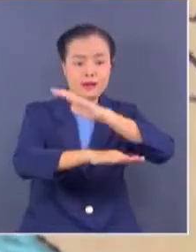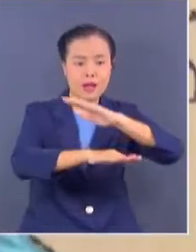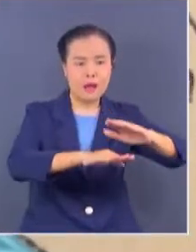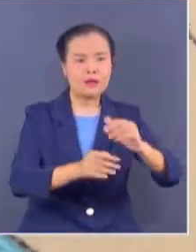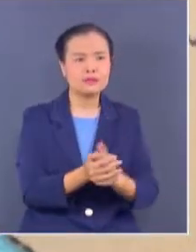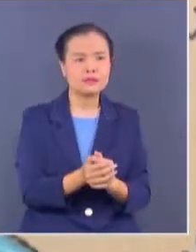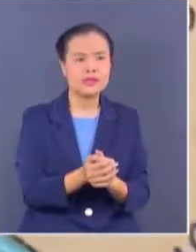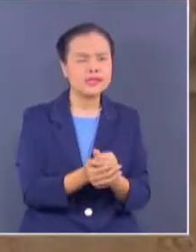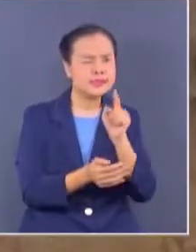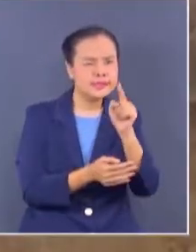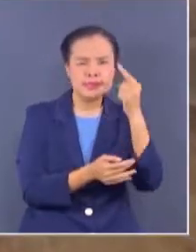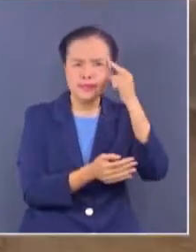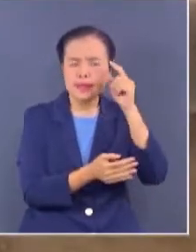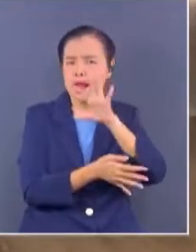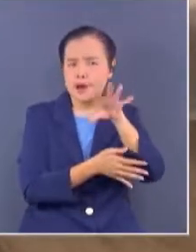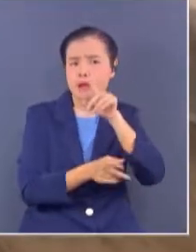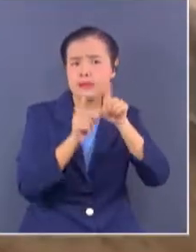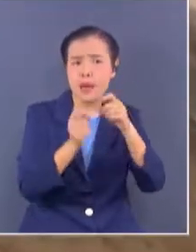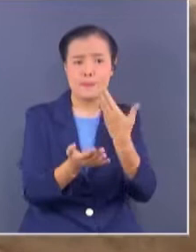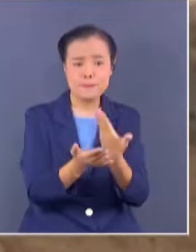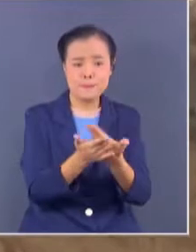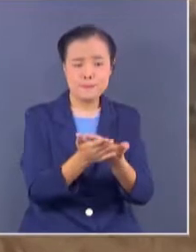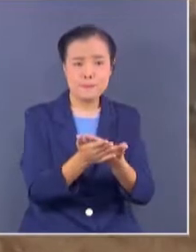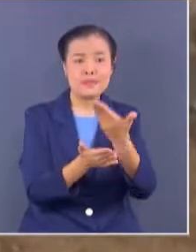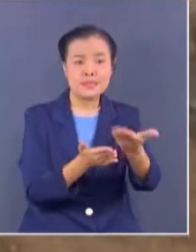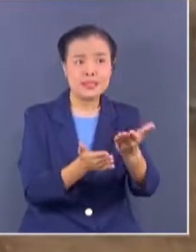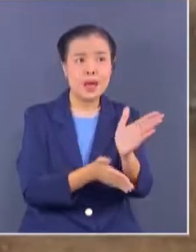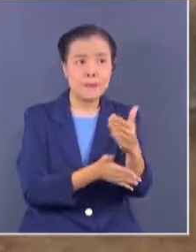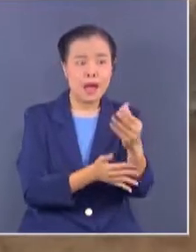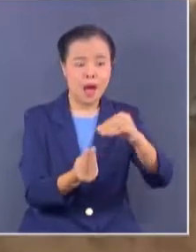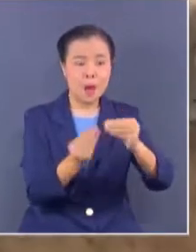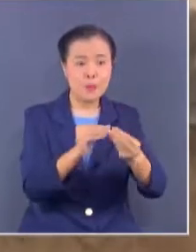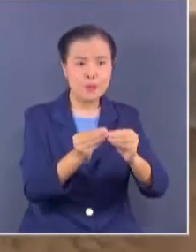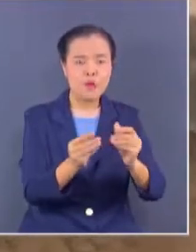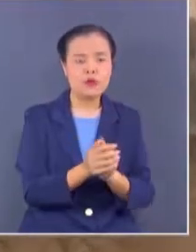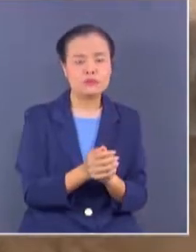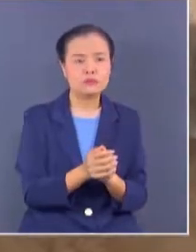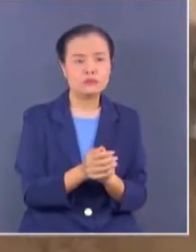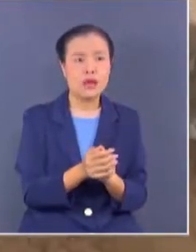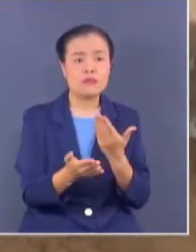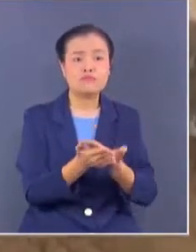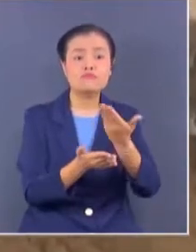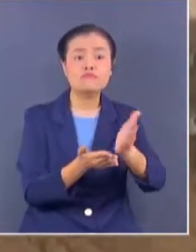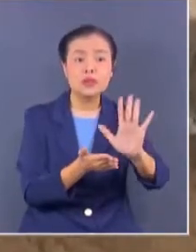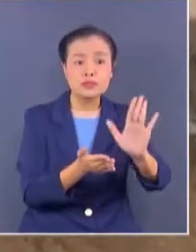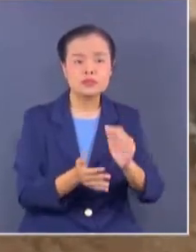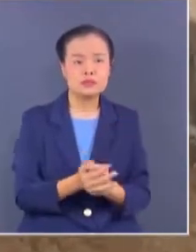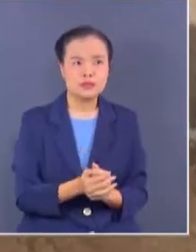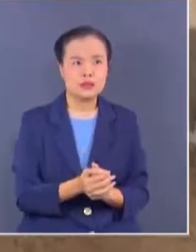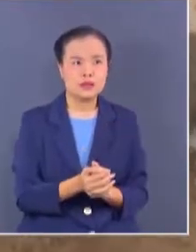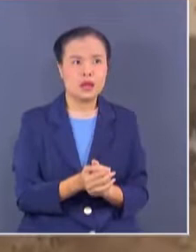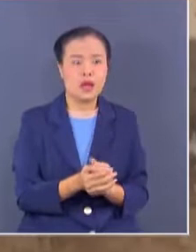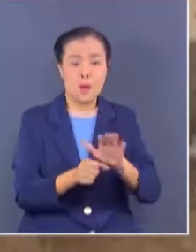ำทีท่าว่ามาเป็นลูกค้าสอบถามรายละเอียดของหมกปลาเนี่ยแหละครับที่คุณยายขายอยู่แต่ทำไปทำมาไม่ซื้อครับก่อนจะอาศั